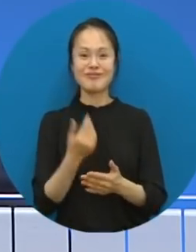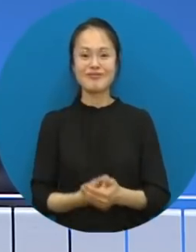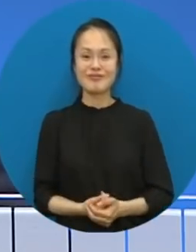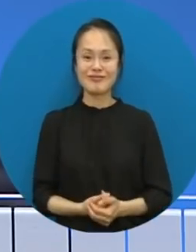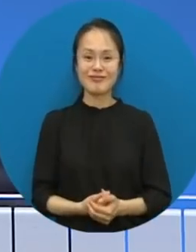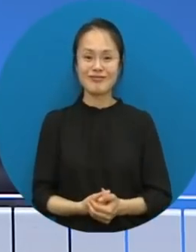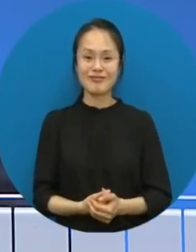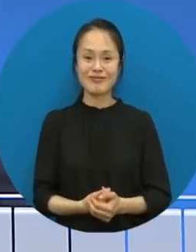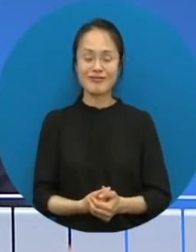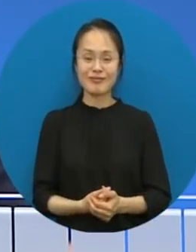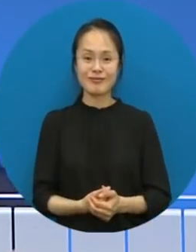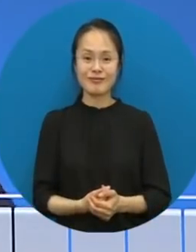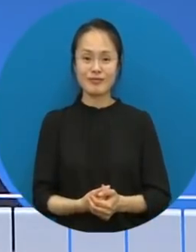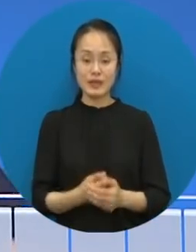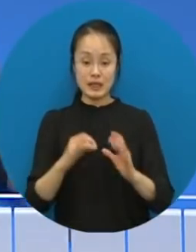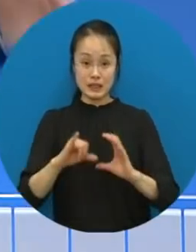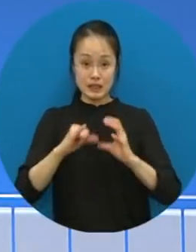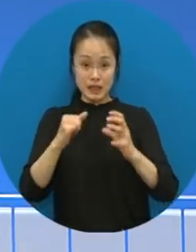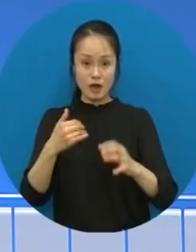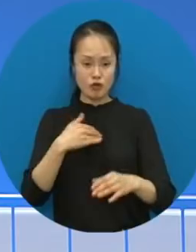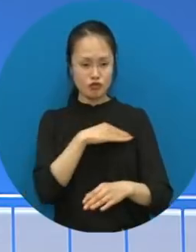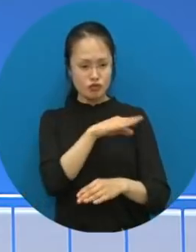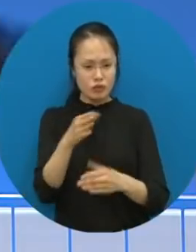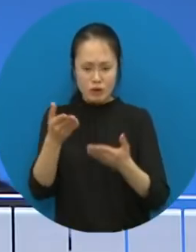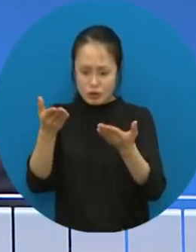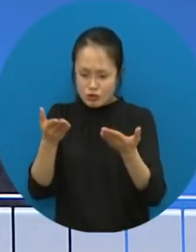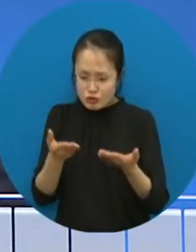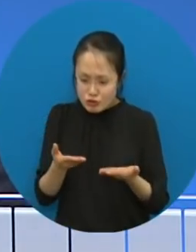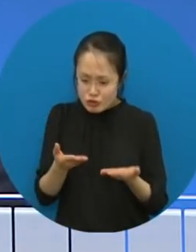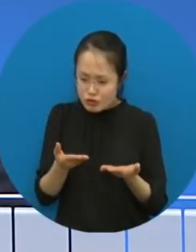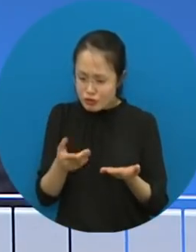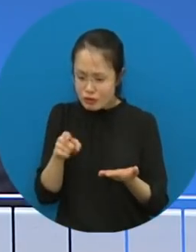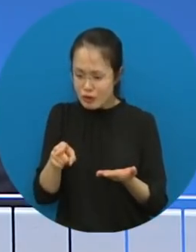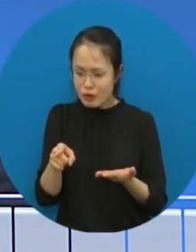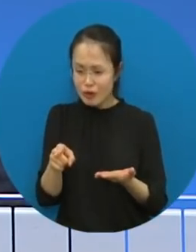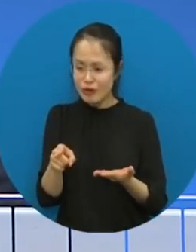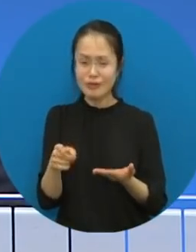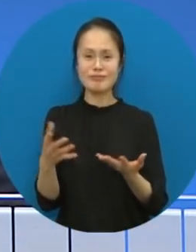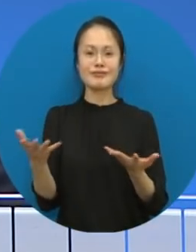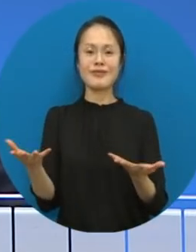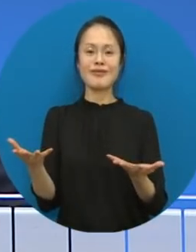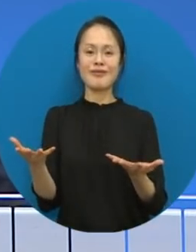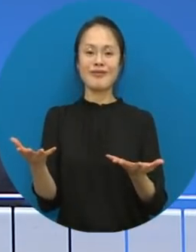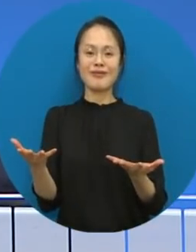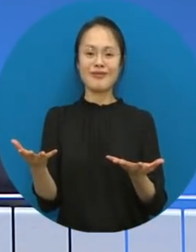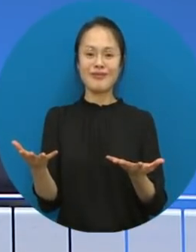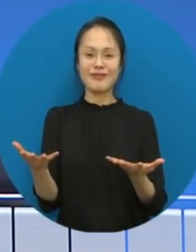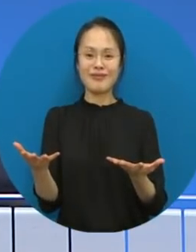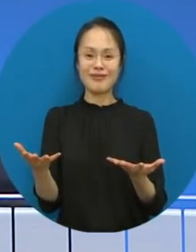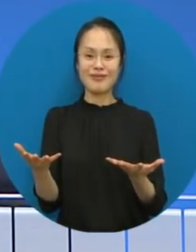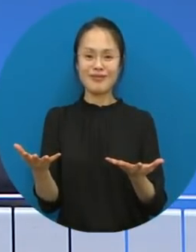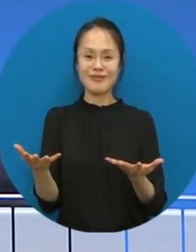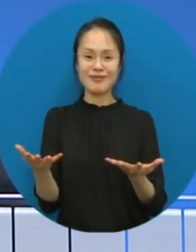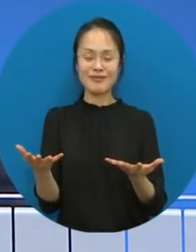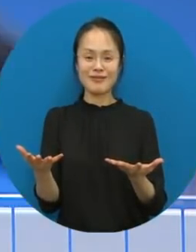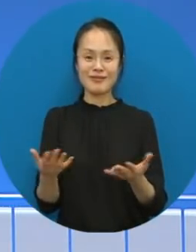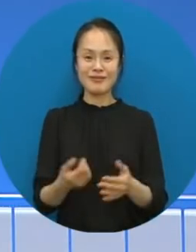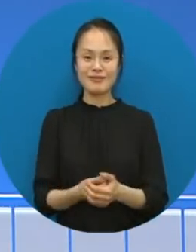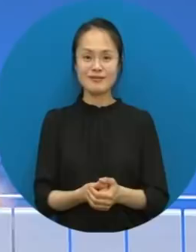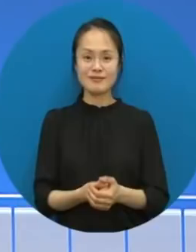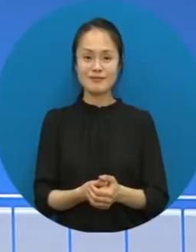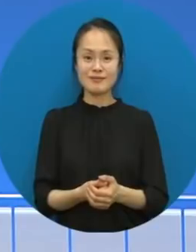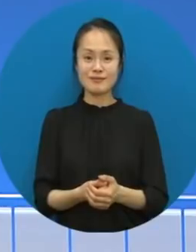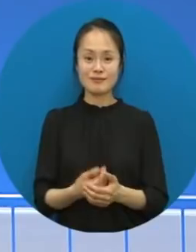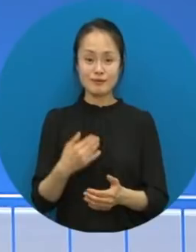우리는 세상이 우리에게 줄 게 없습니다. 아멘이 싹 없어졌어 그냥.